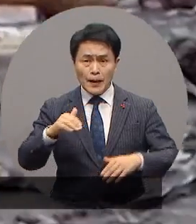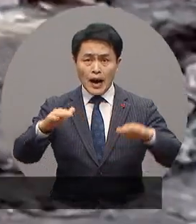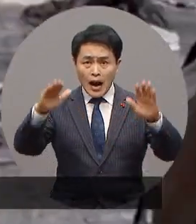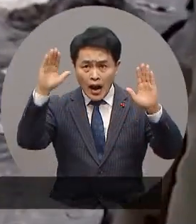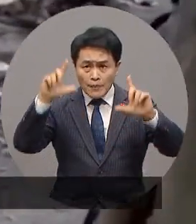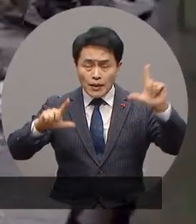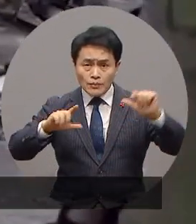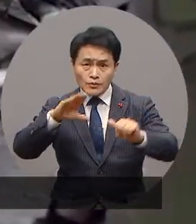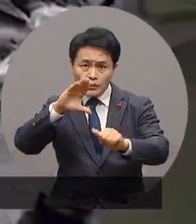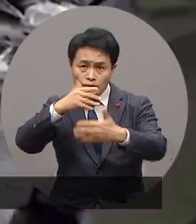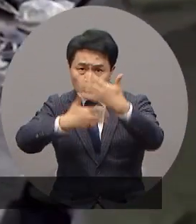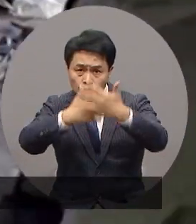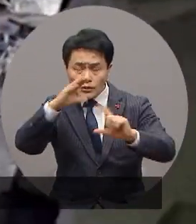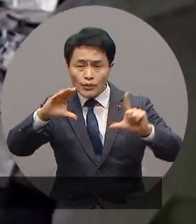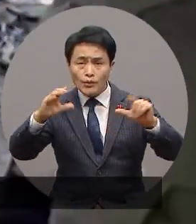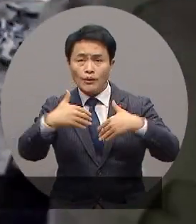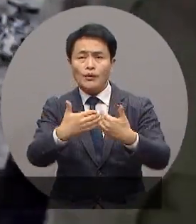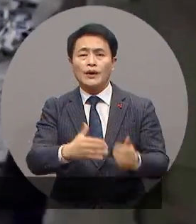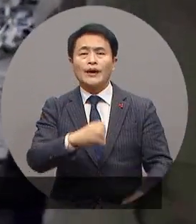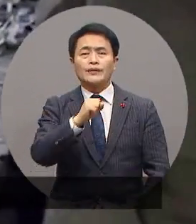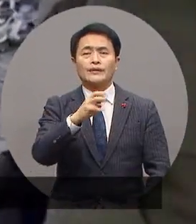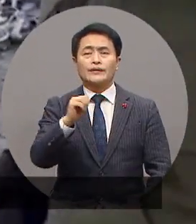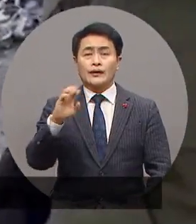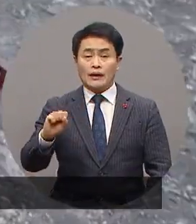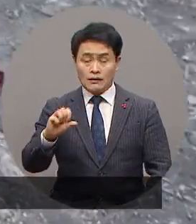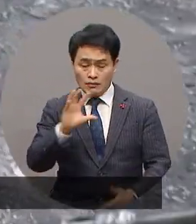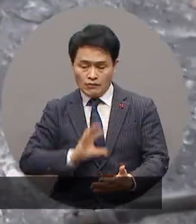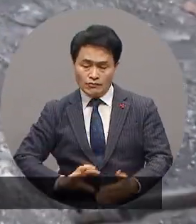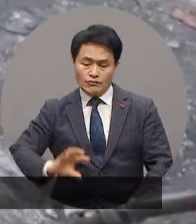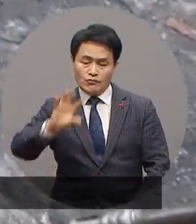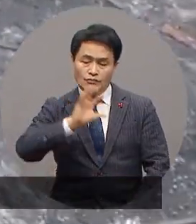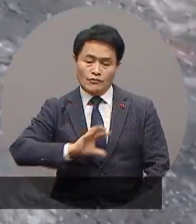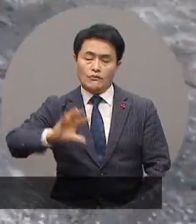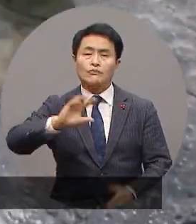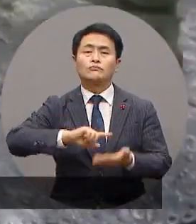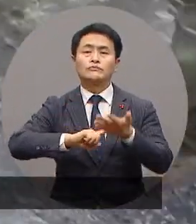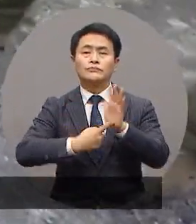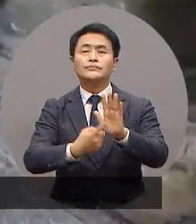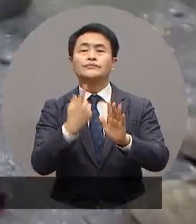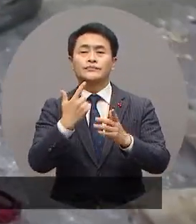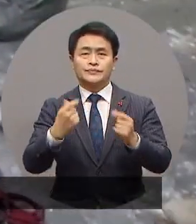담긴 영상을 소셜 미디어에 직접 공개하기도 했습니다. MBC 뉴스 이준범입니다.